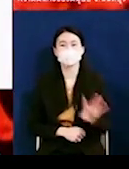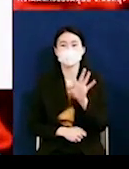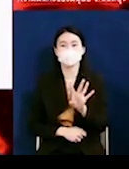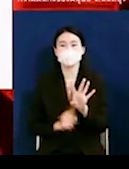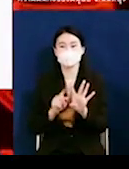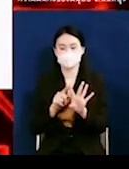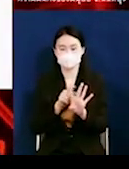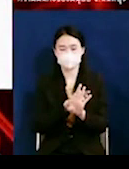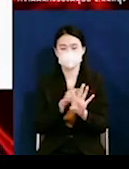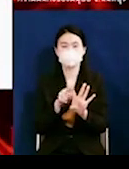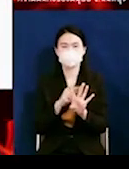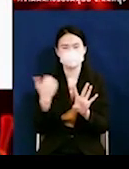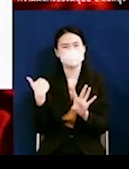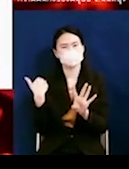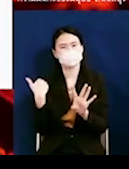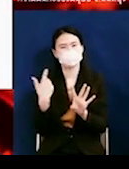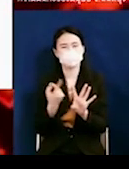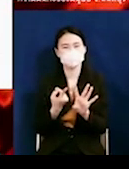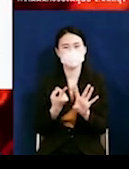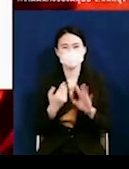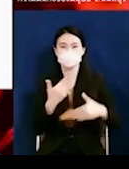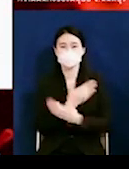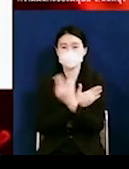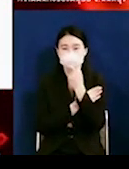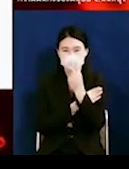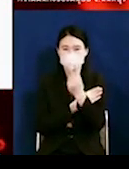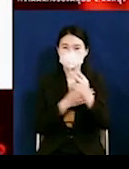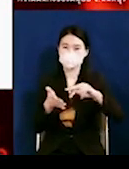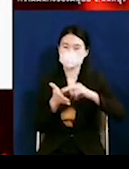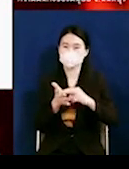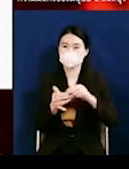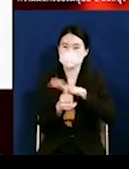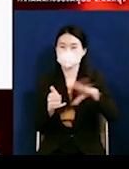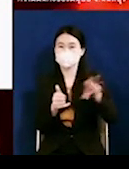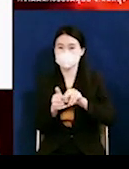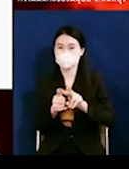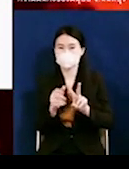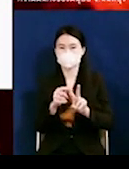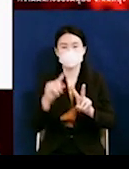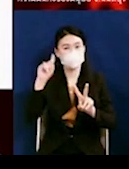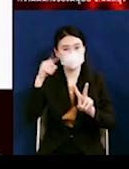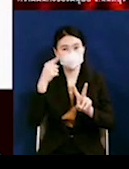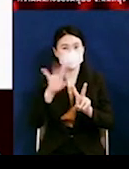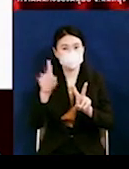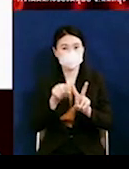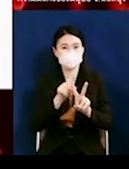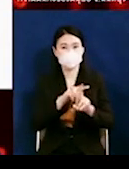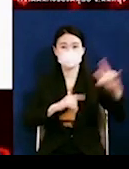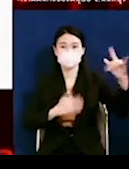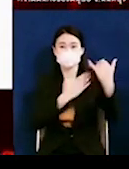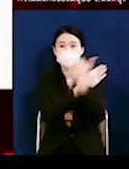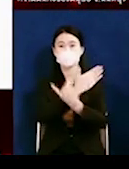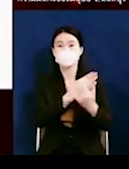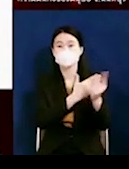ามีโอกาสที่จะเป็น2รายก็คือเพศหญิงทั้งคู่ที่มาจากผู้ง่